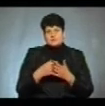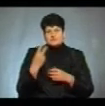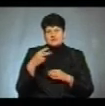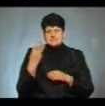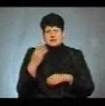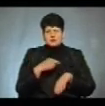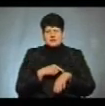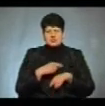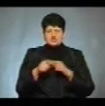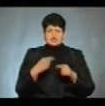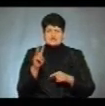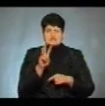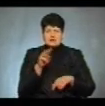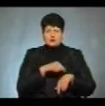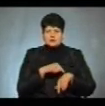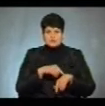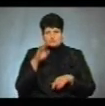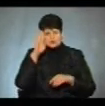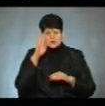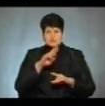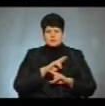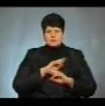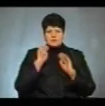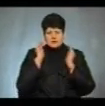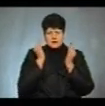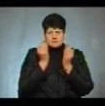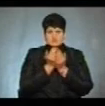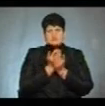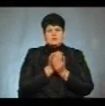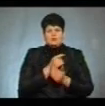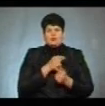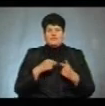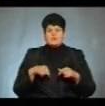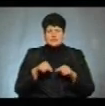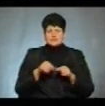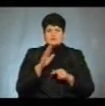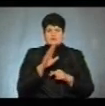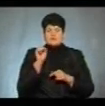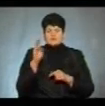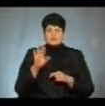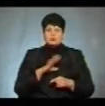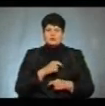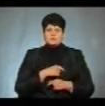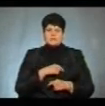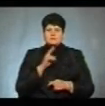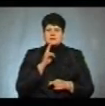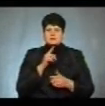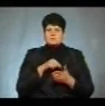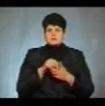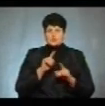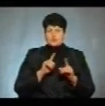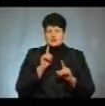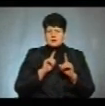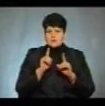від отриманих тілесних ушкоджень чоловік помер в реанімаційному відділенні місцевої лікарні. Віталій Ващенко був депутатом Кременецької міської ради,